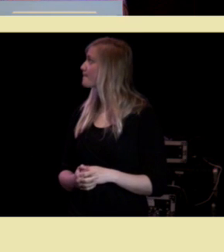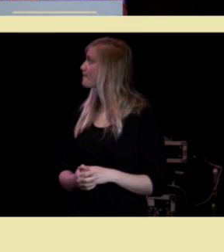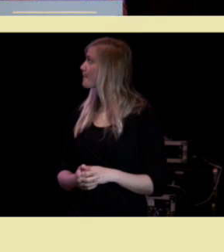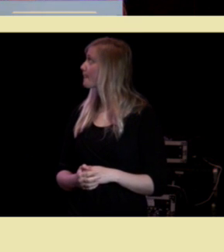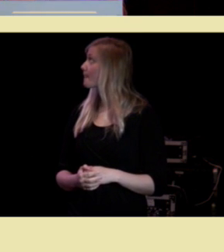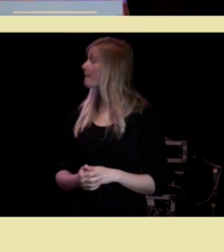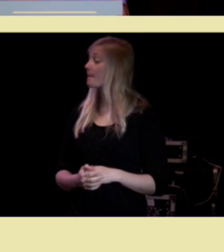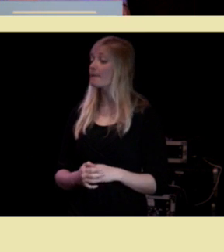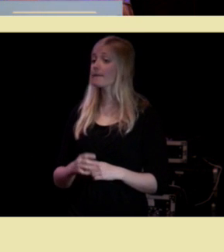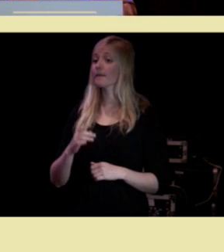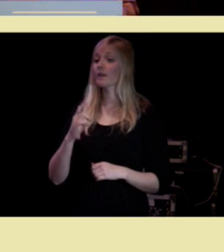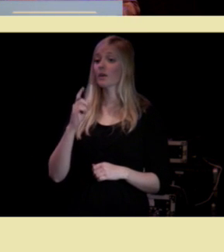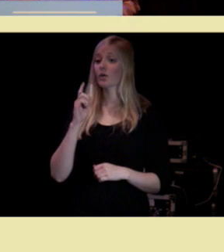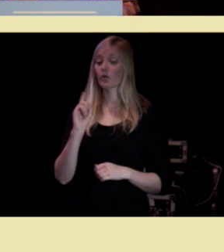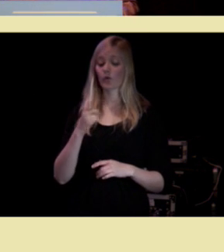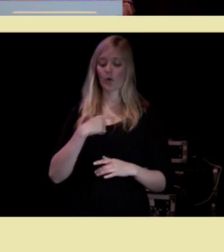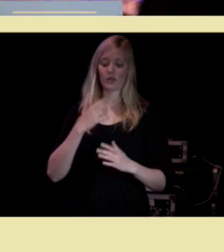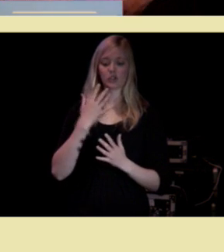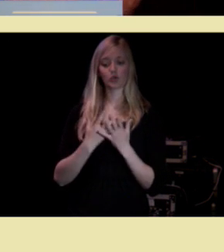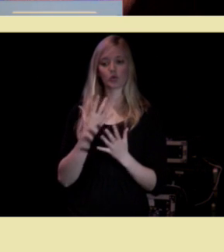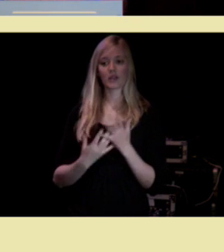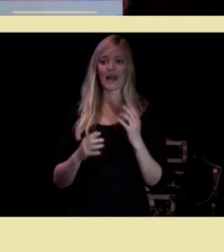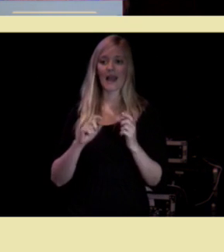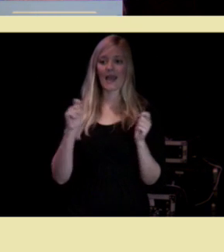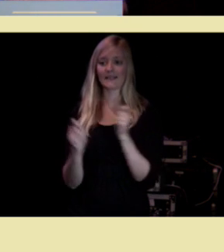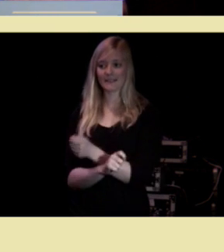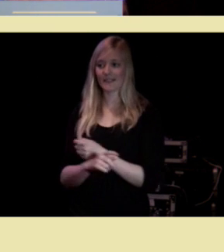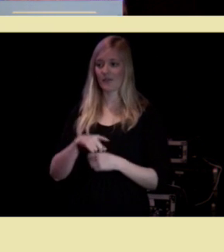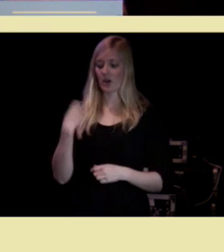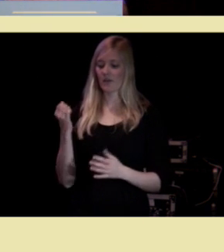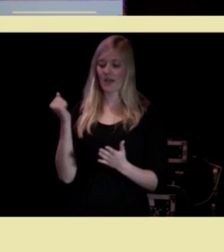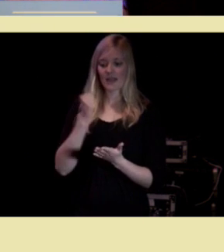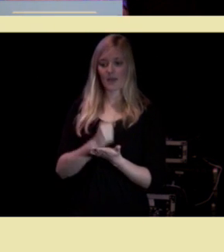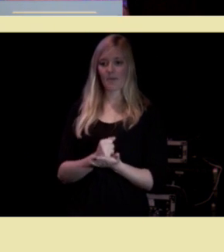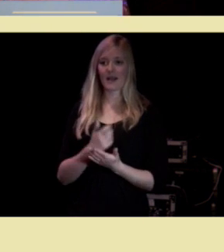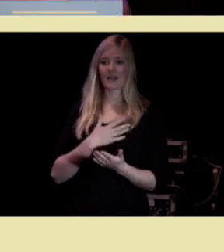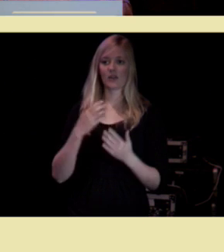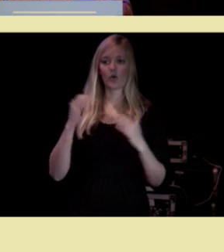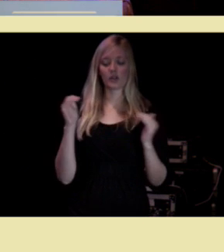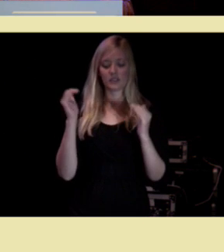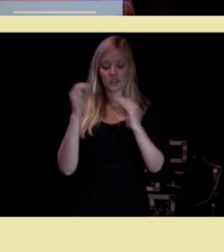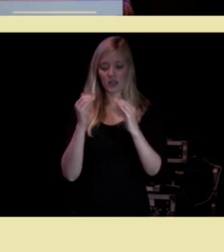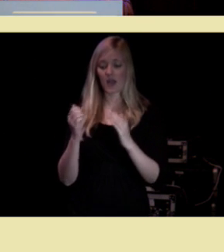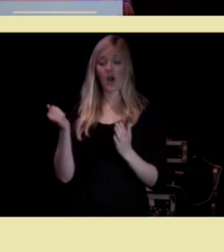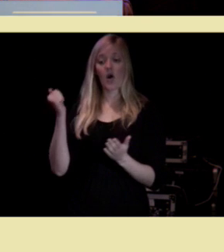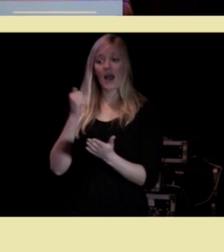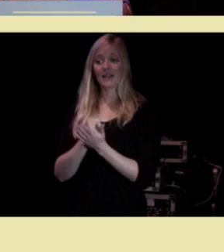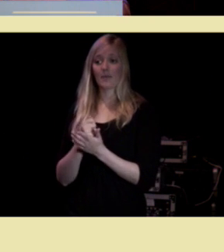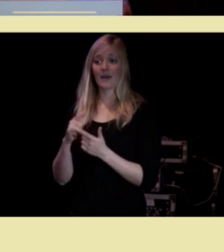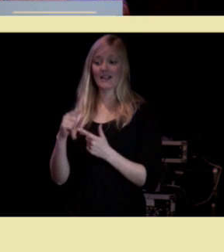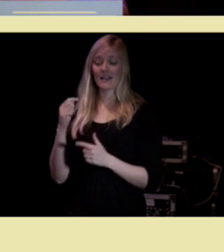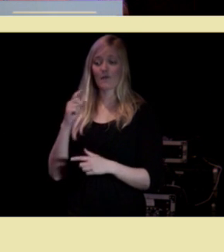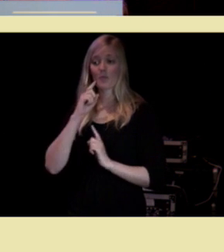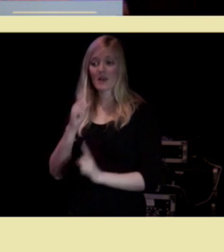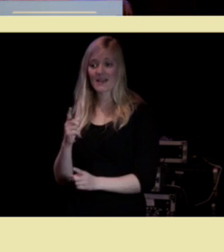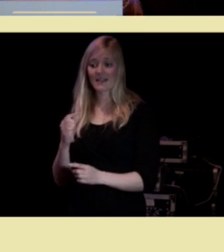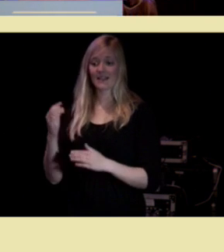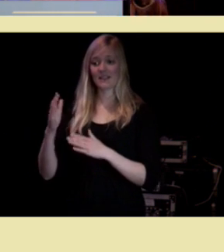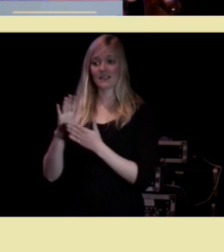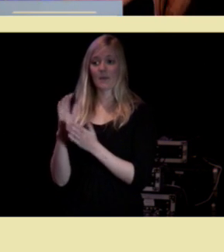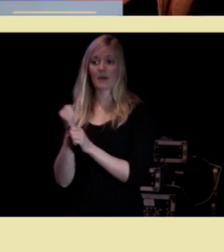Så, den strukturelle endringen var at vi etablerte en organisasjon, og vi etablerte et forpliktende tverrfaglig